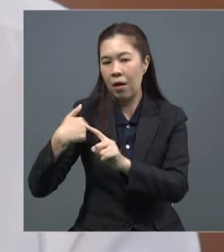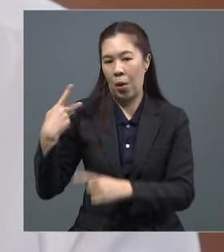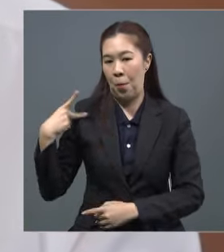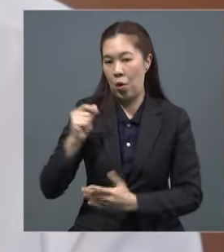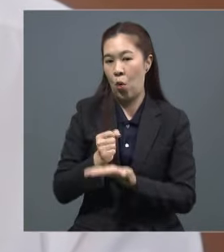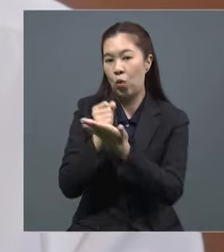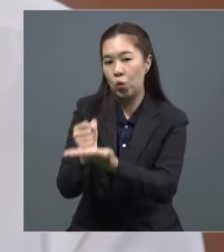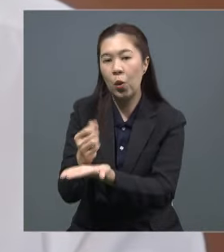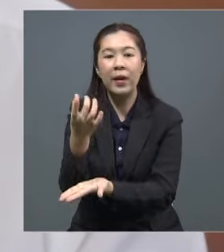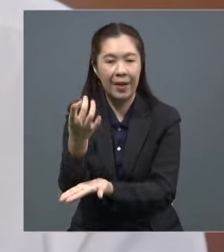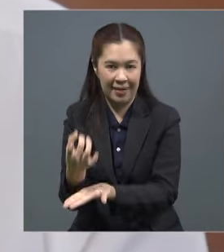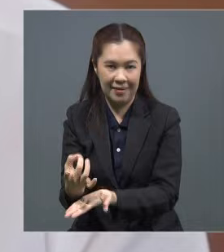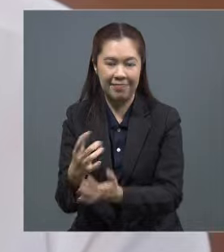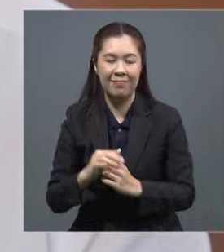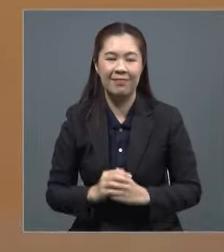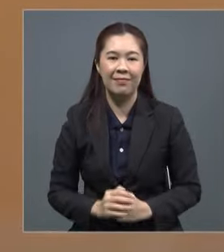นะ